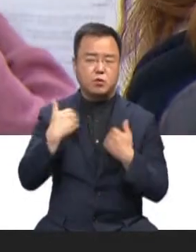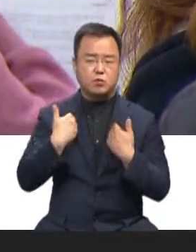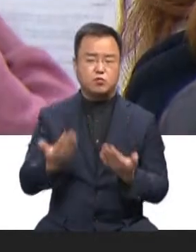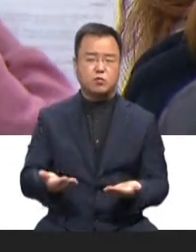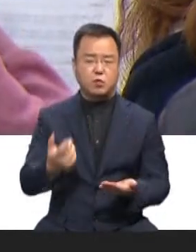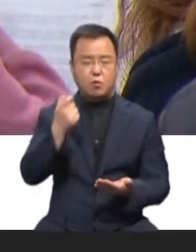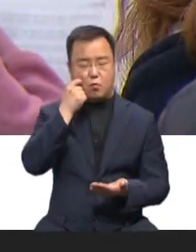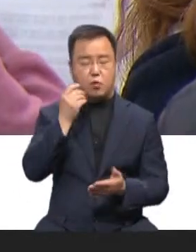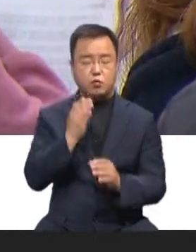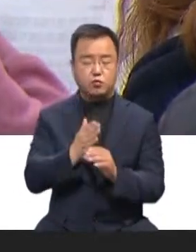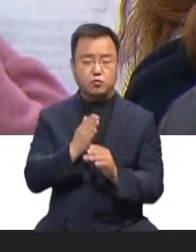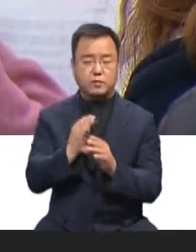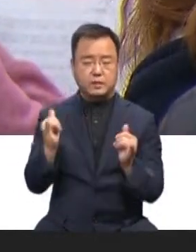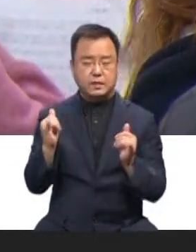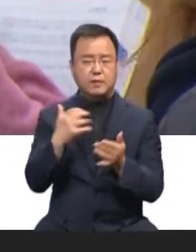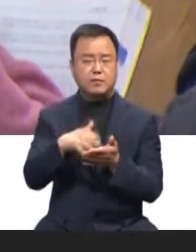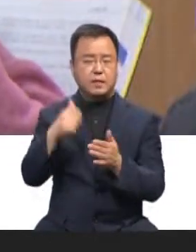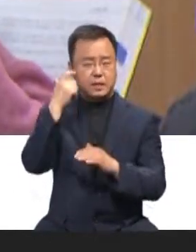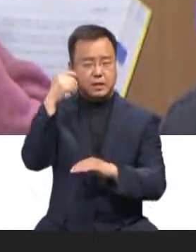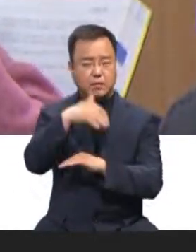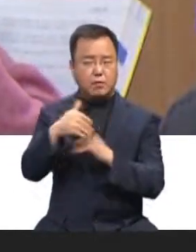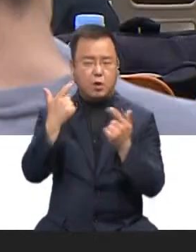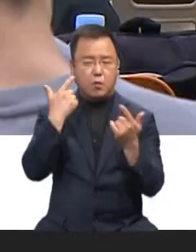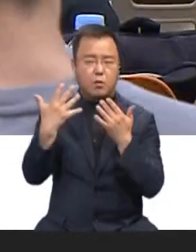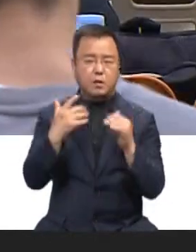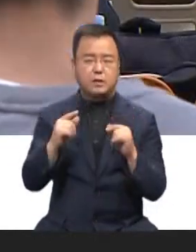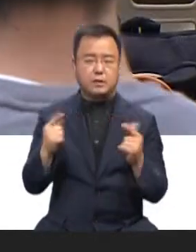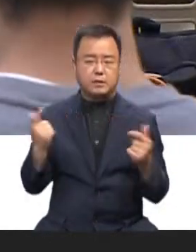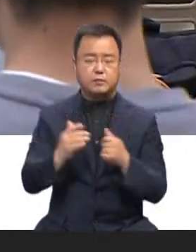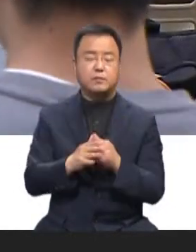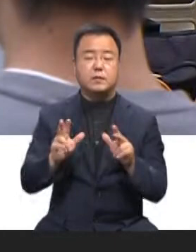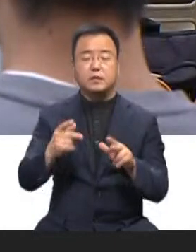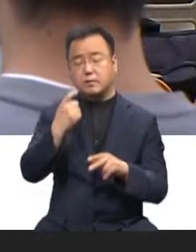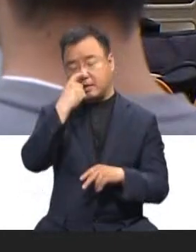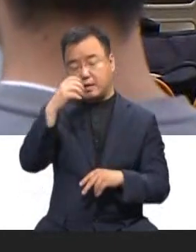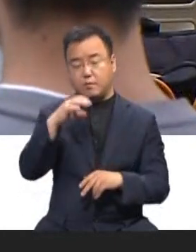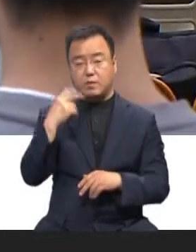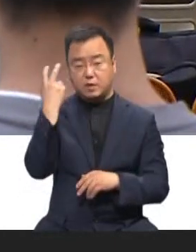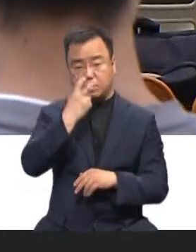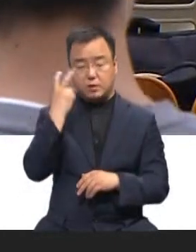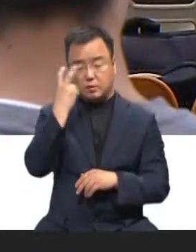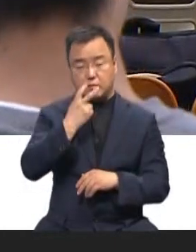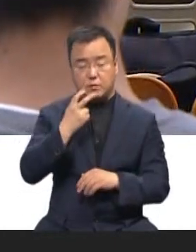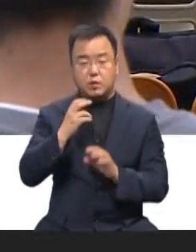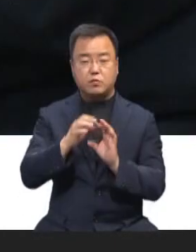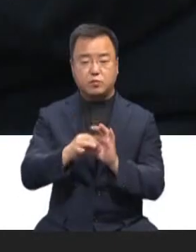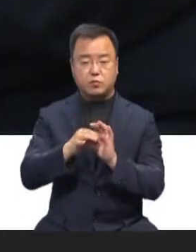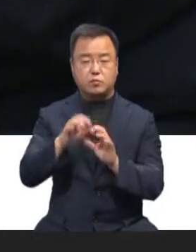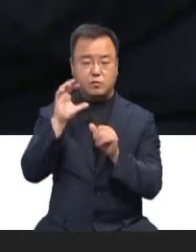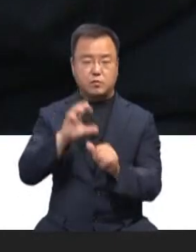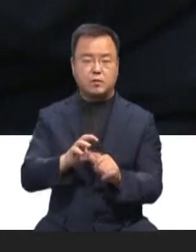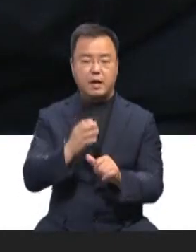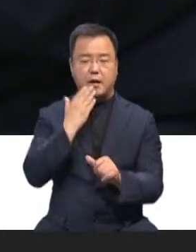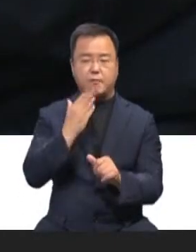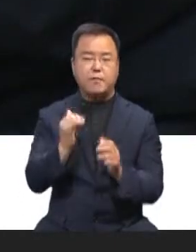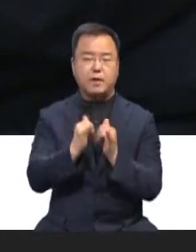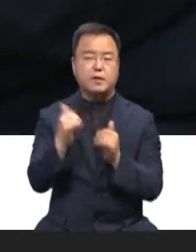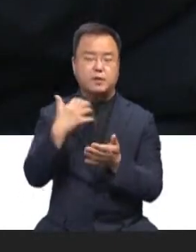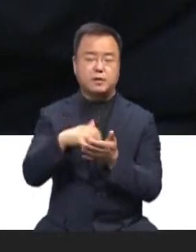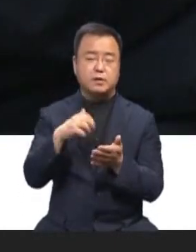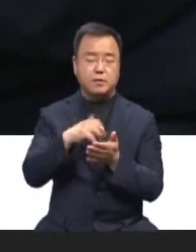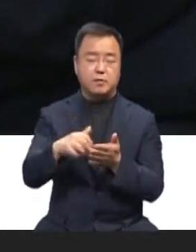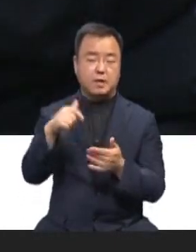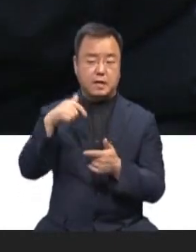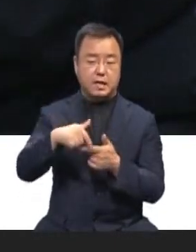백도 뚜렷하지 가 않은데요 지금은 학원에 점검하고 단 속해서 제재를 부과할 수 있는 인력 이어 이 사교육 1번지 인